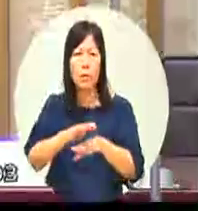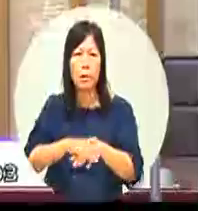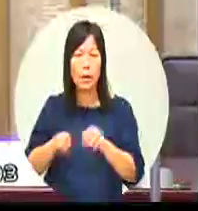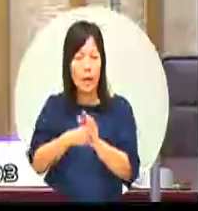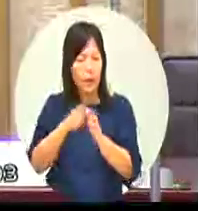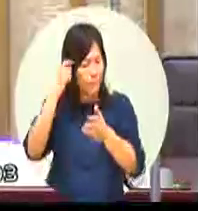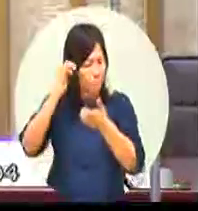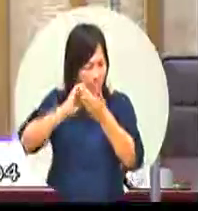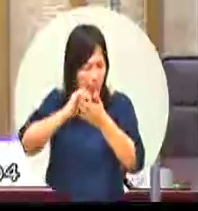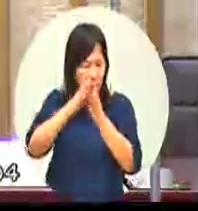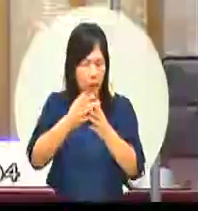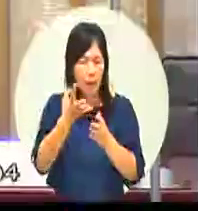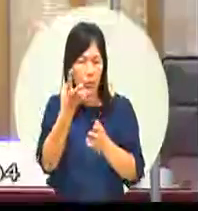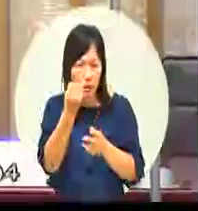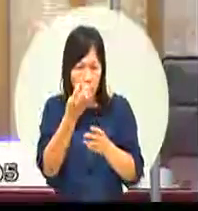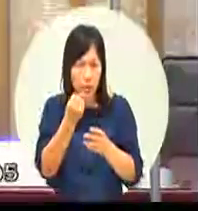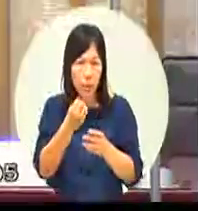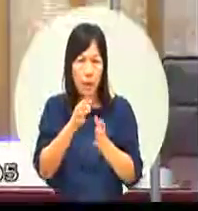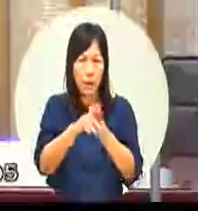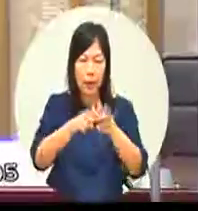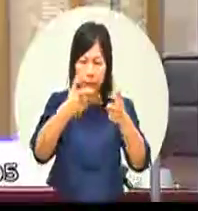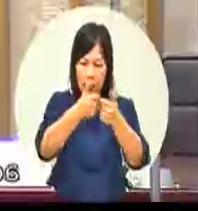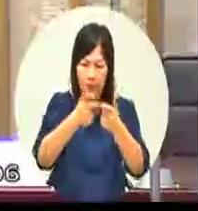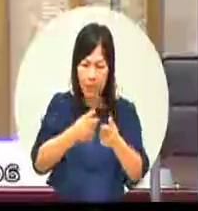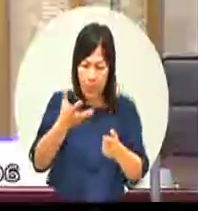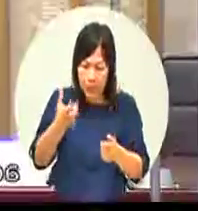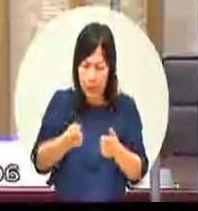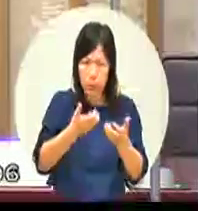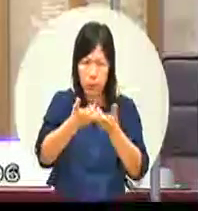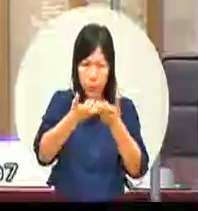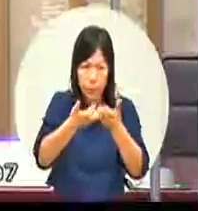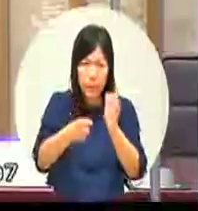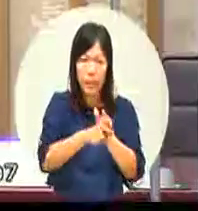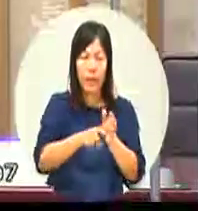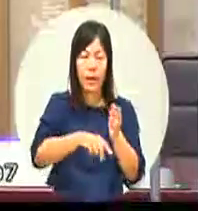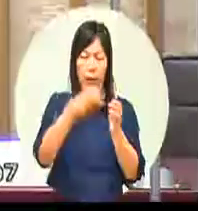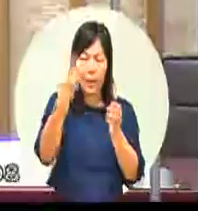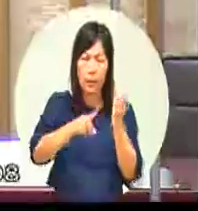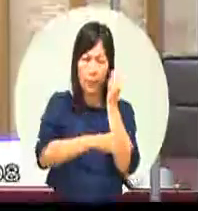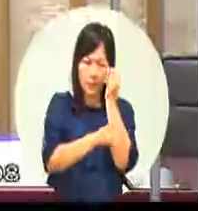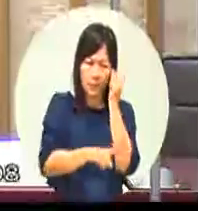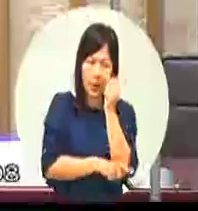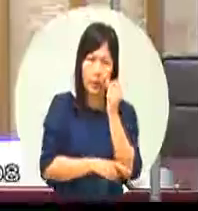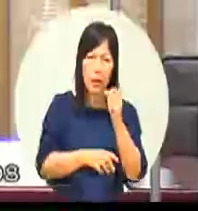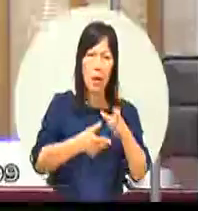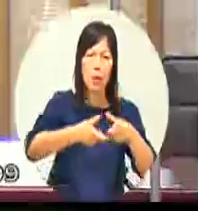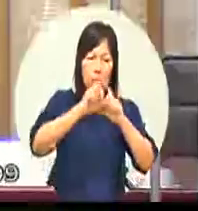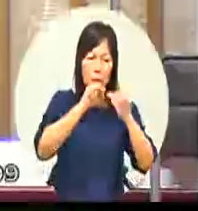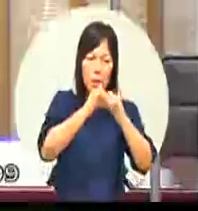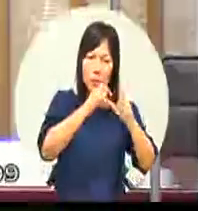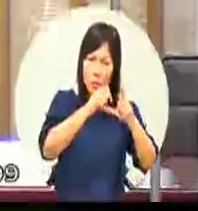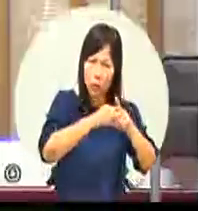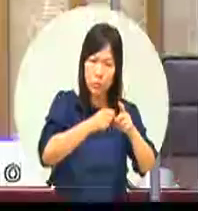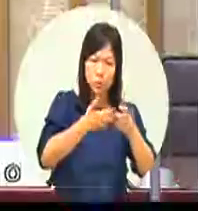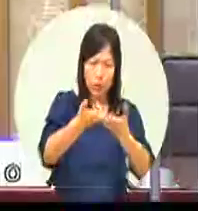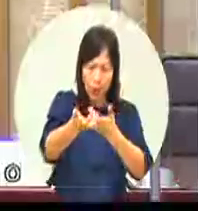看要几个管理会，啊，搁搭配伊的产权的厘清跟法控的这些，回到社区，我看是怎么样去切割。啊，所以这个工作，我